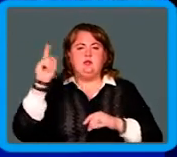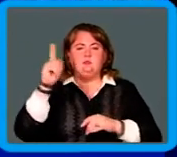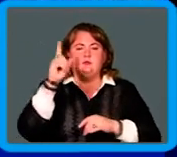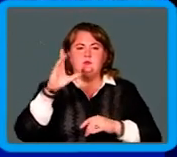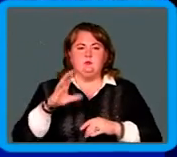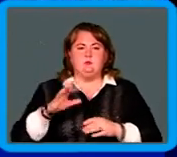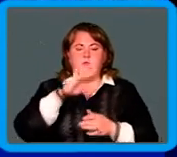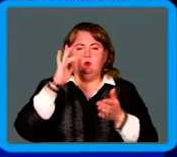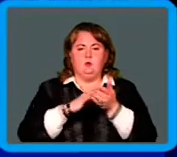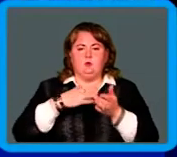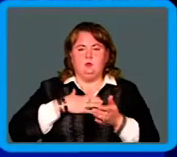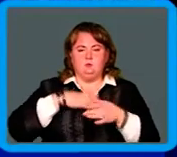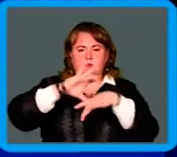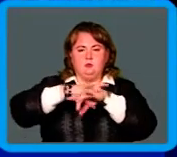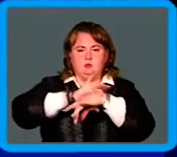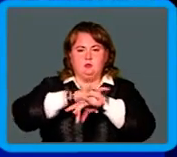ташкенте